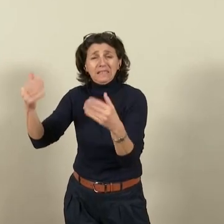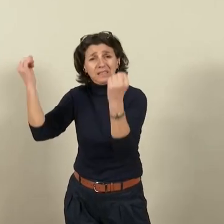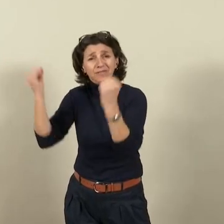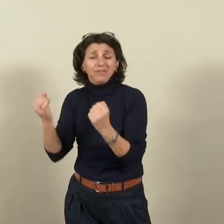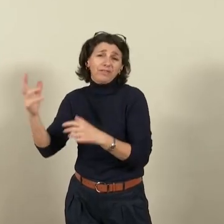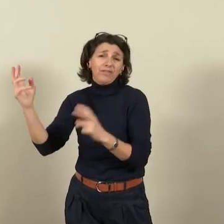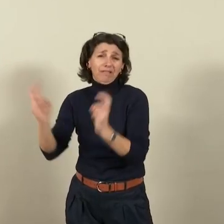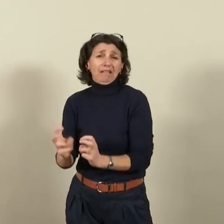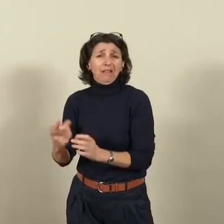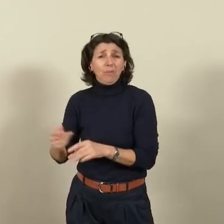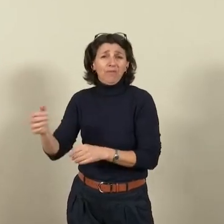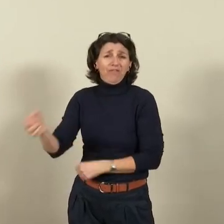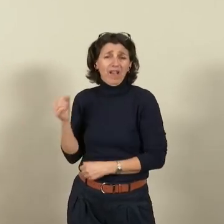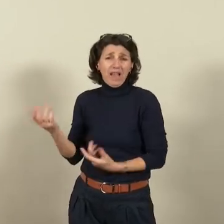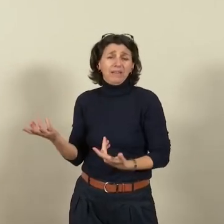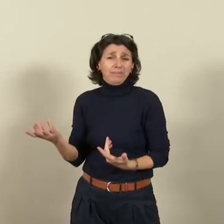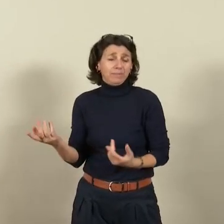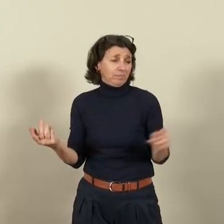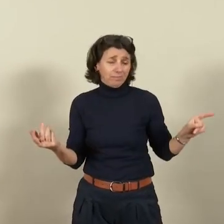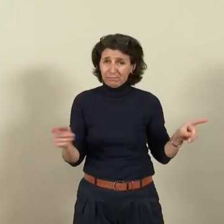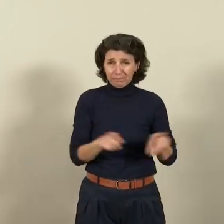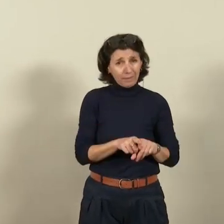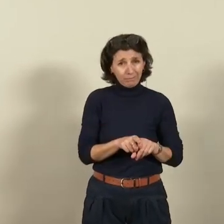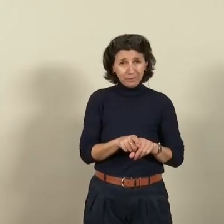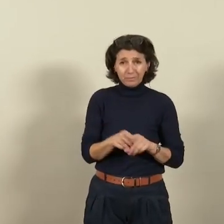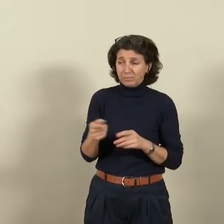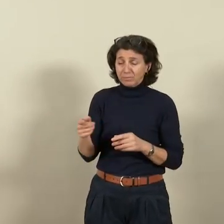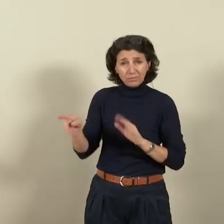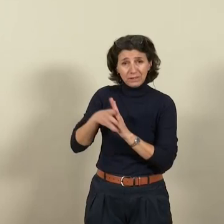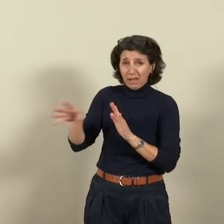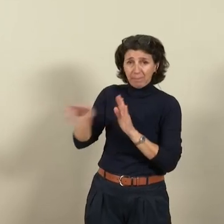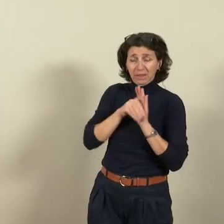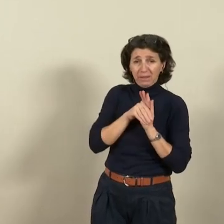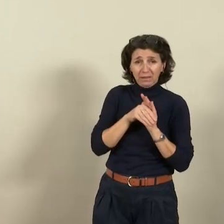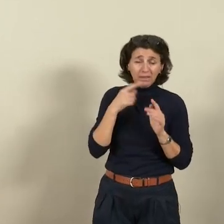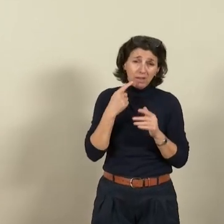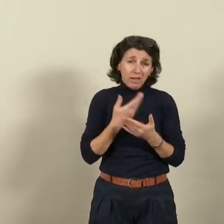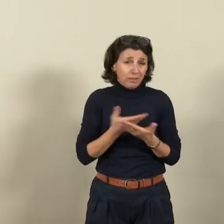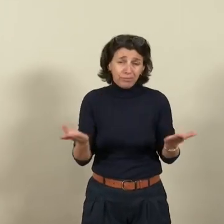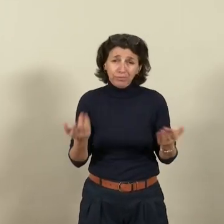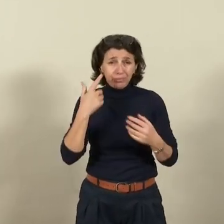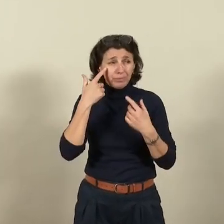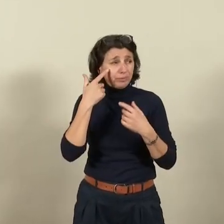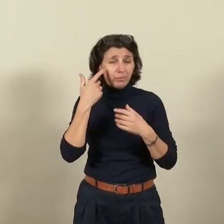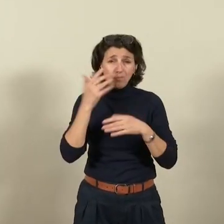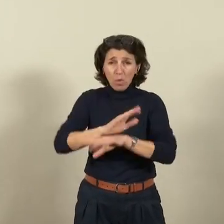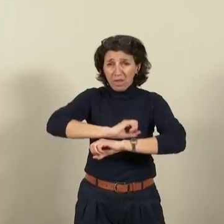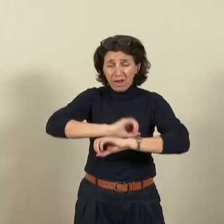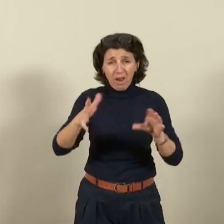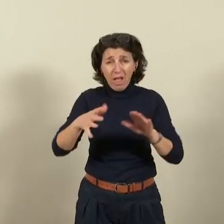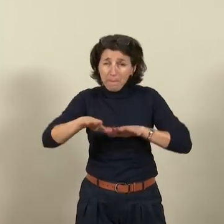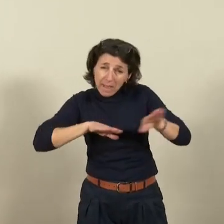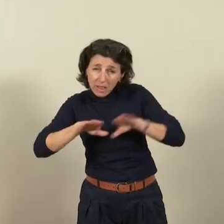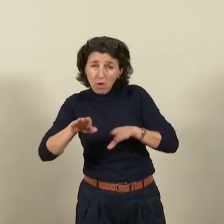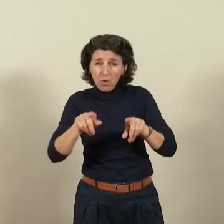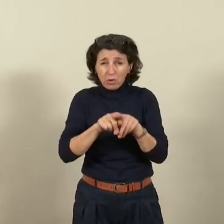politiques cette dérive en dit assez long sur vos méthodes sur la manière insidieuse dont vous tentez de faire infuser vos thèmes par tous les